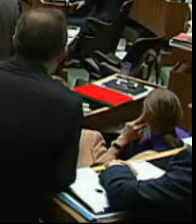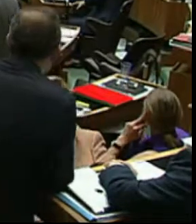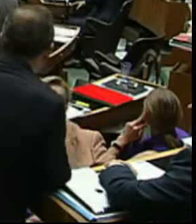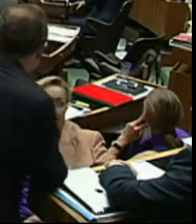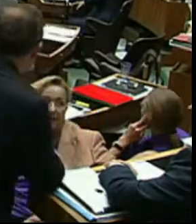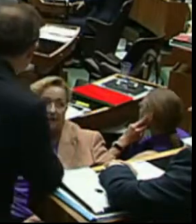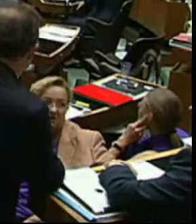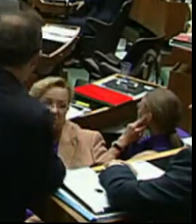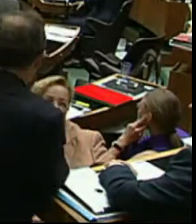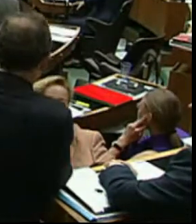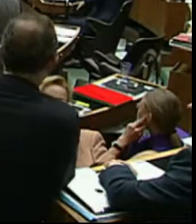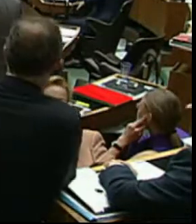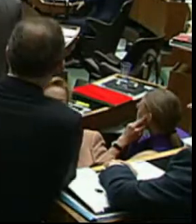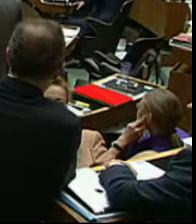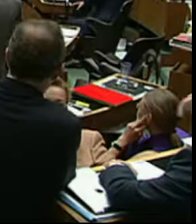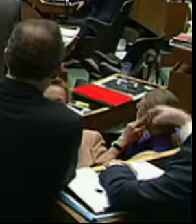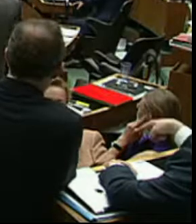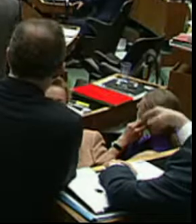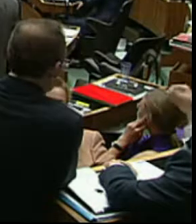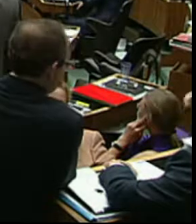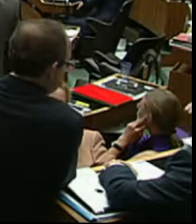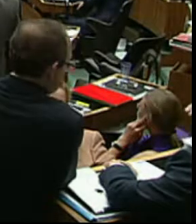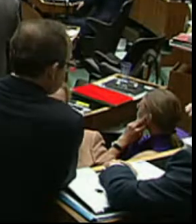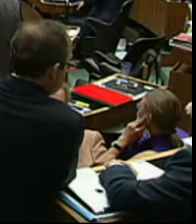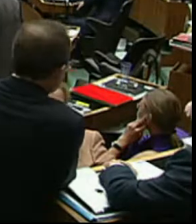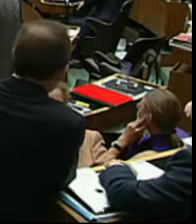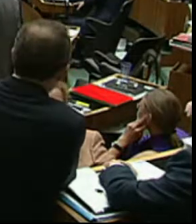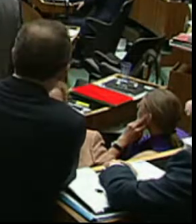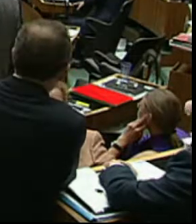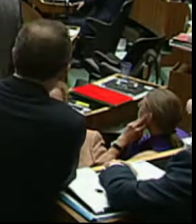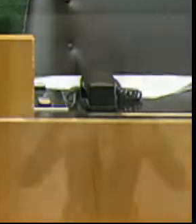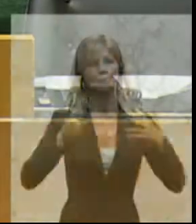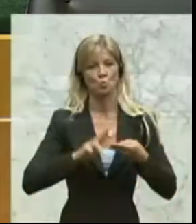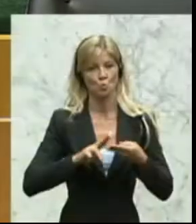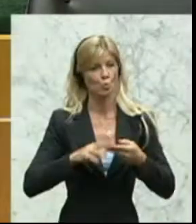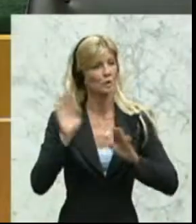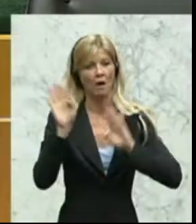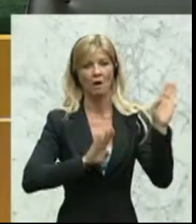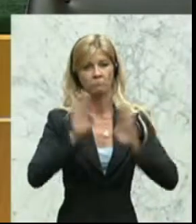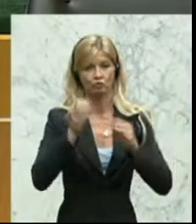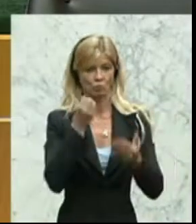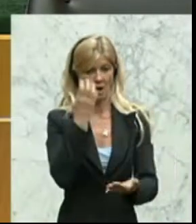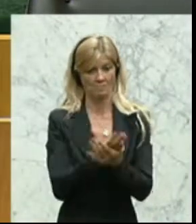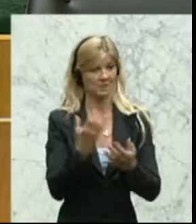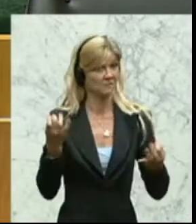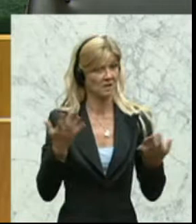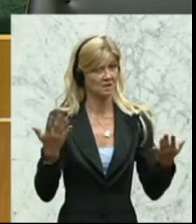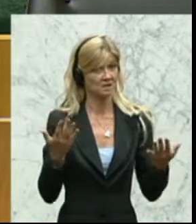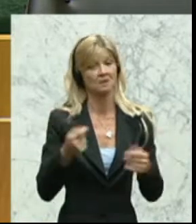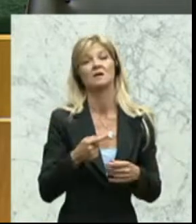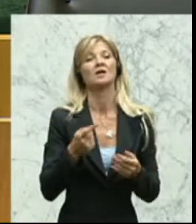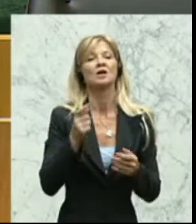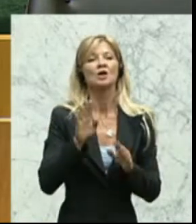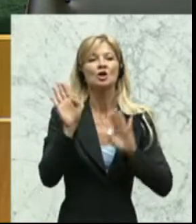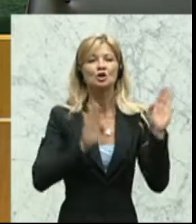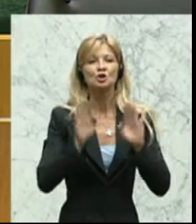Ich nehme die unterbrochene Sitzung wieder auf und gebe das Abstimmungsergebnis bekannt. Abgegebene Stimmen